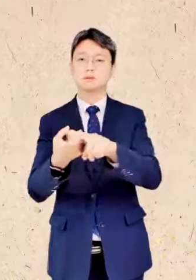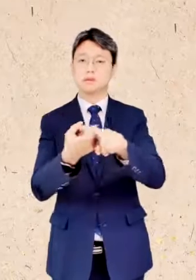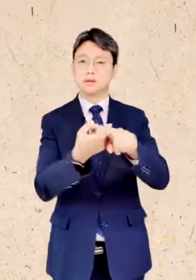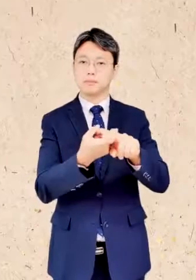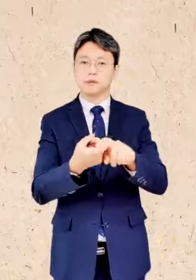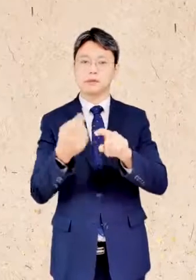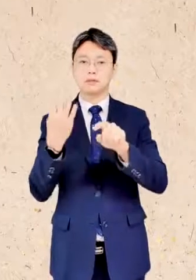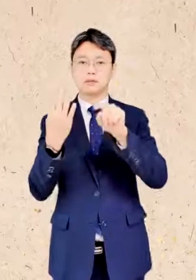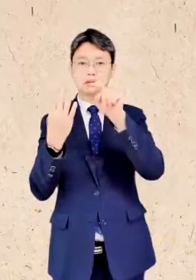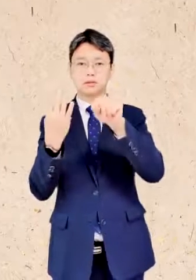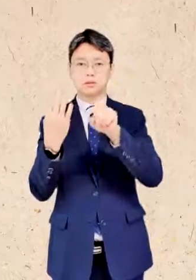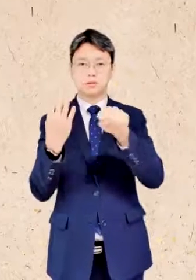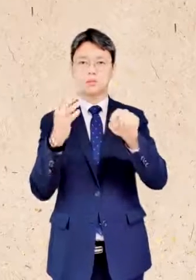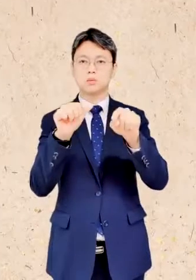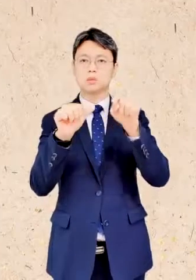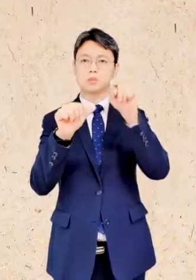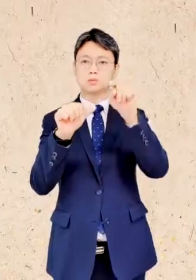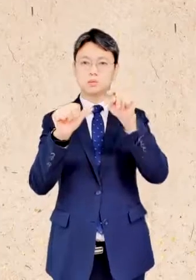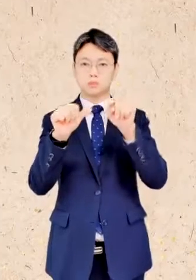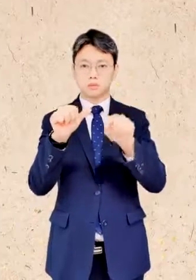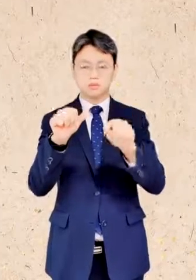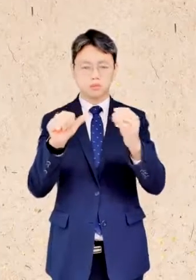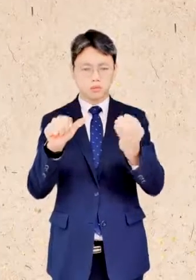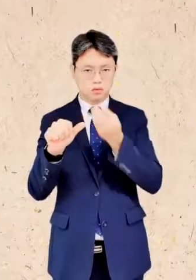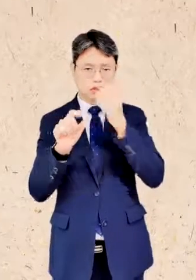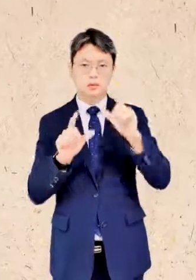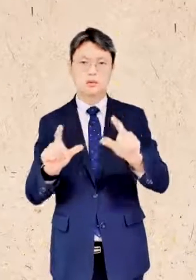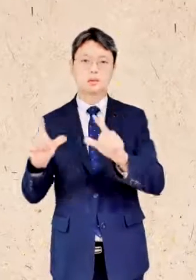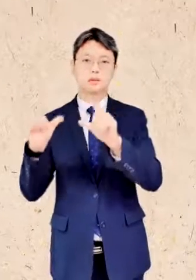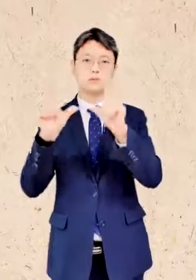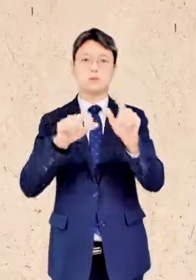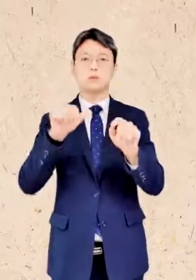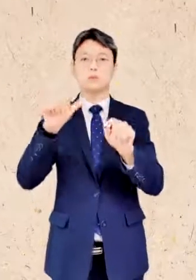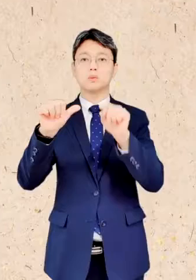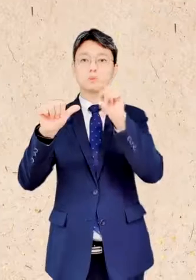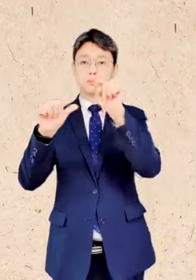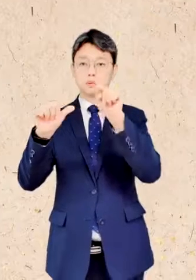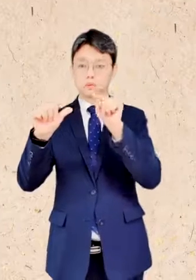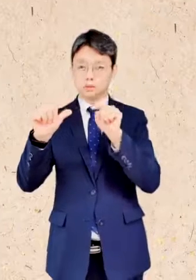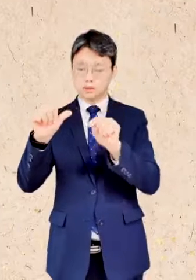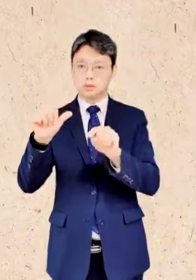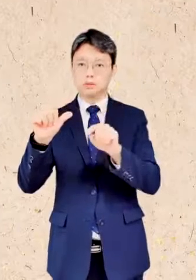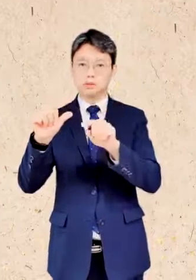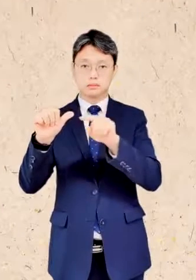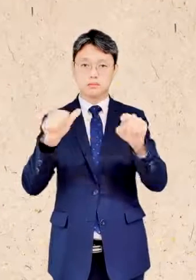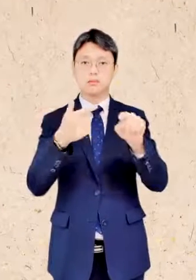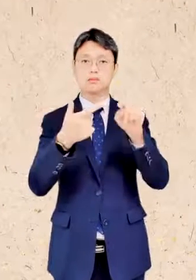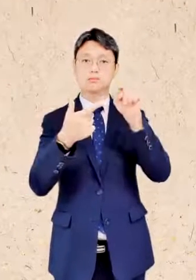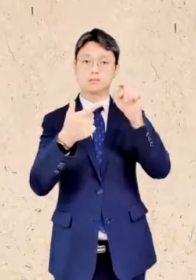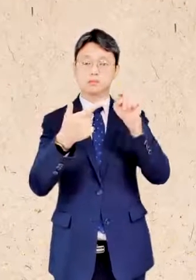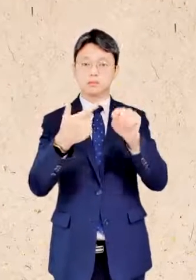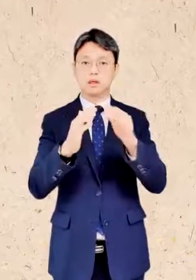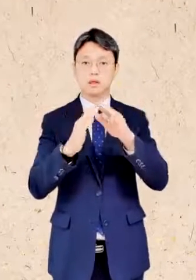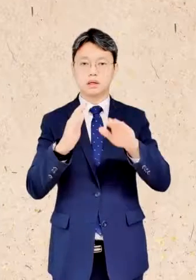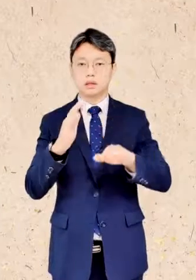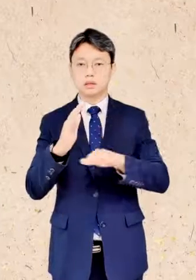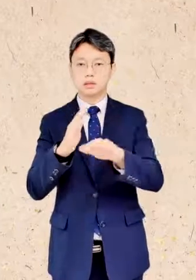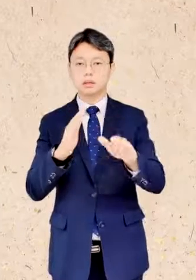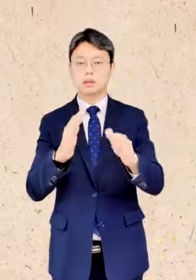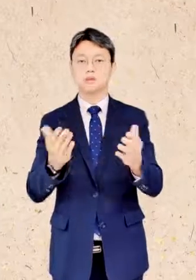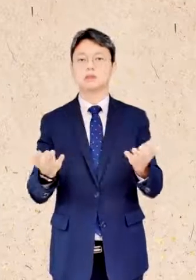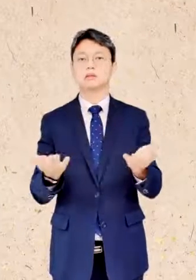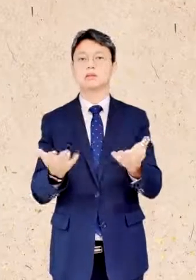교회의 연합을, 또 4장 후반부부터 5장 중반 이후까지는 거룩한 삶을, 또 5장 후반부부터